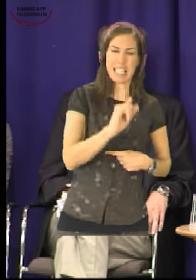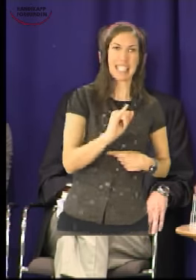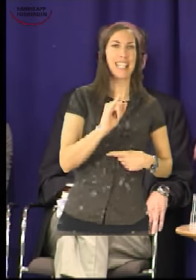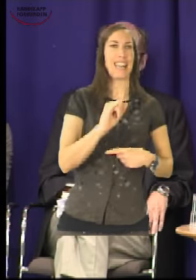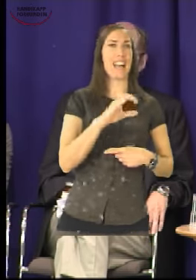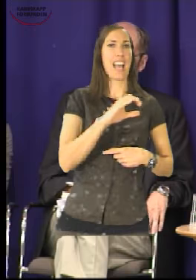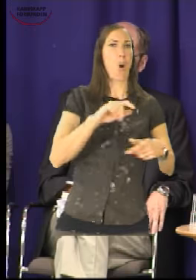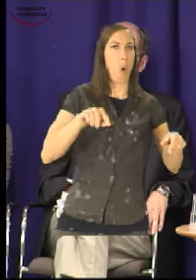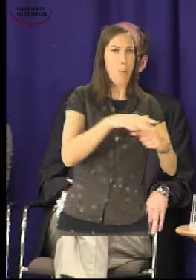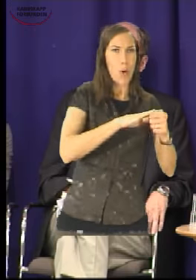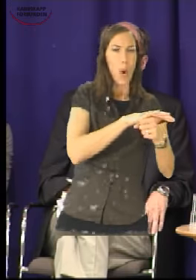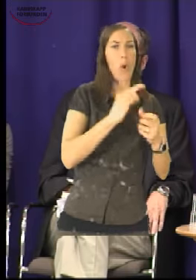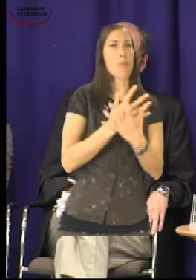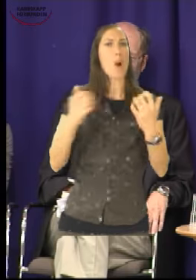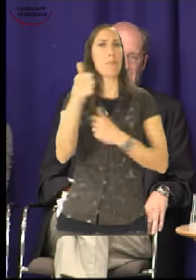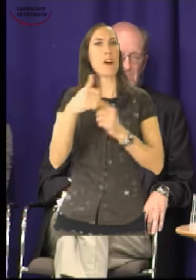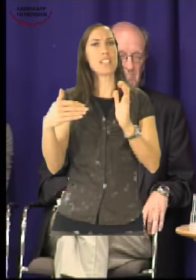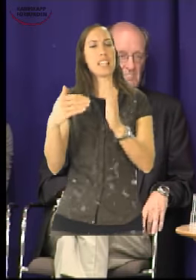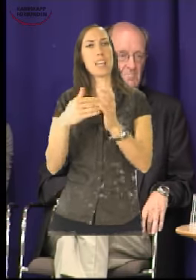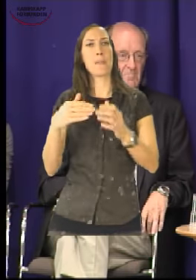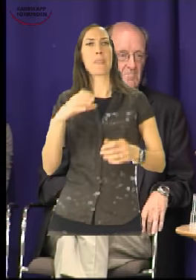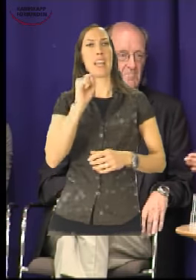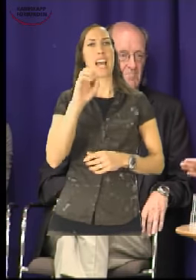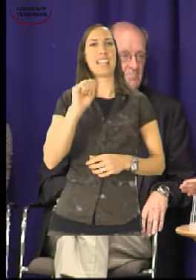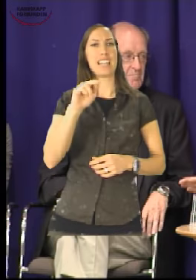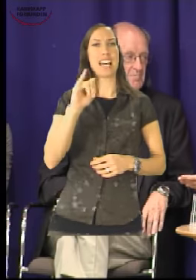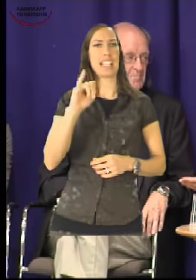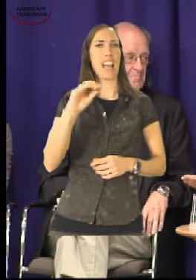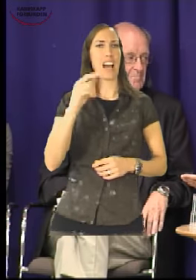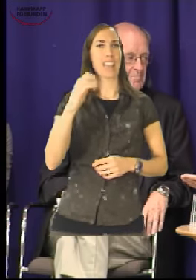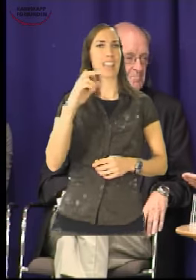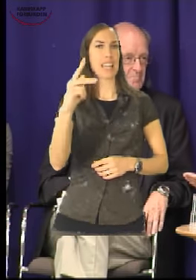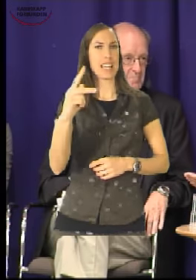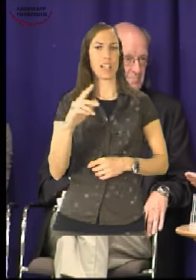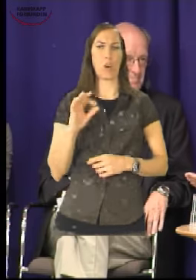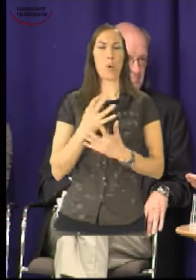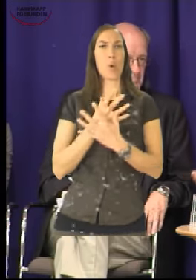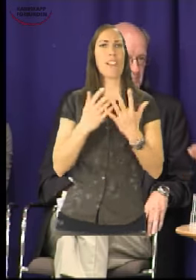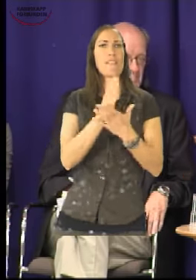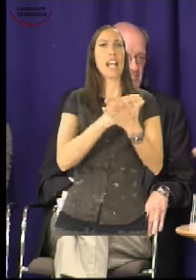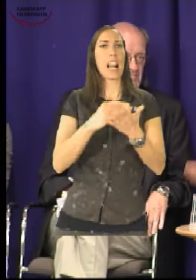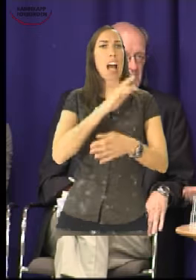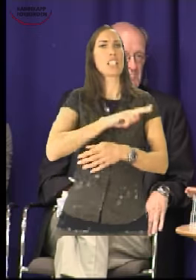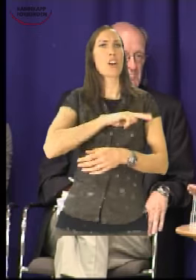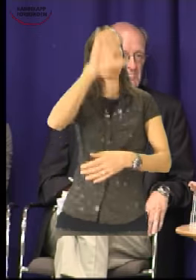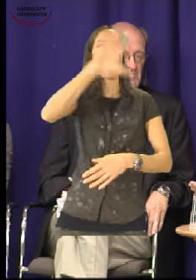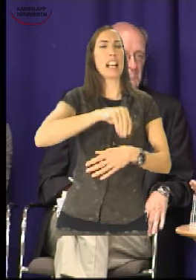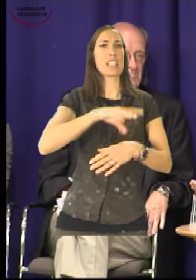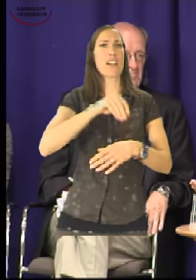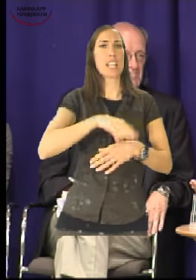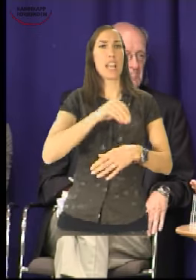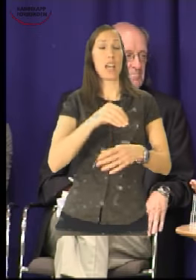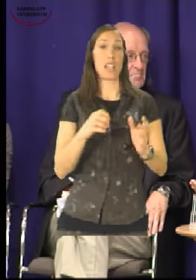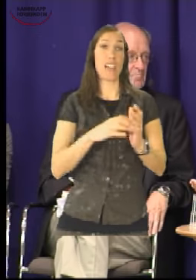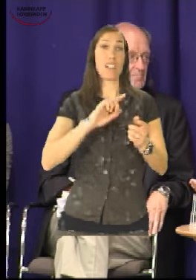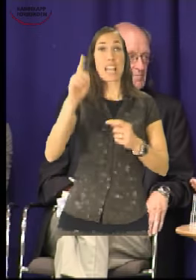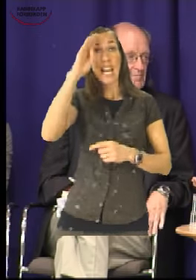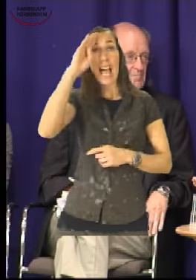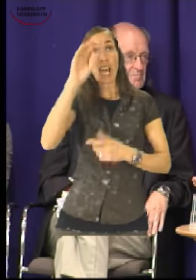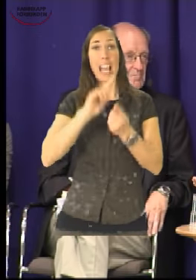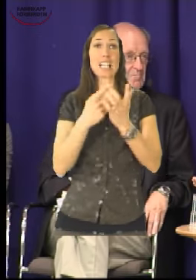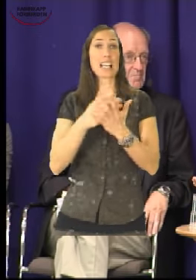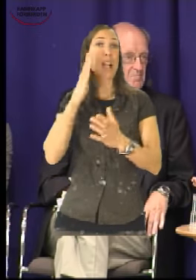allergiområdet, eller hur många behövs inom geriatriken, hur många, och hur fördelar vi det ansvaret nationellt? Därför att läkarna kommer ju sen dessutom att röra på sig